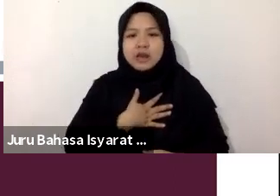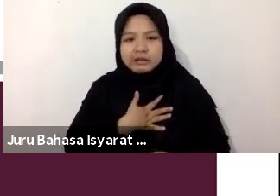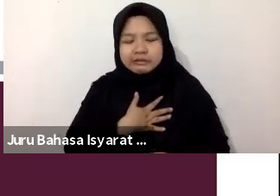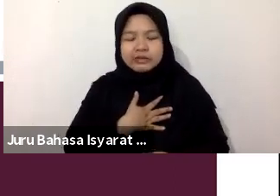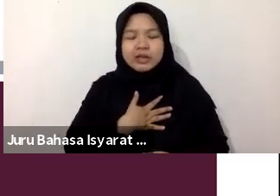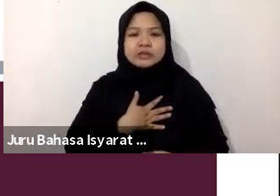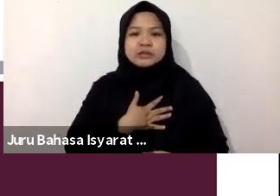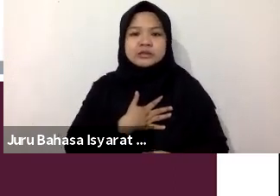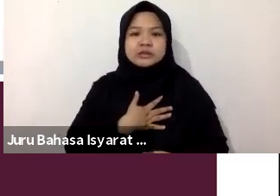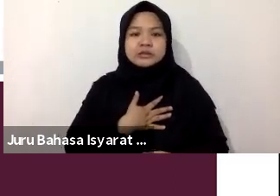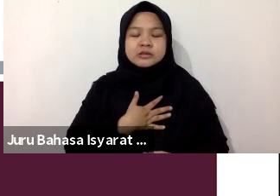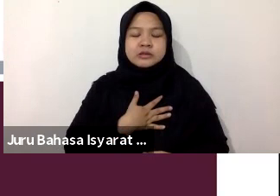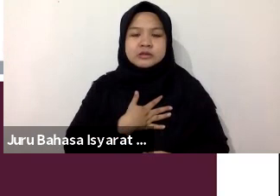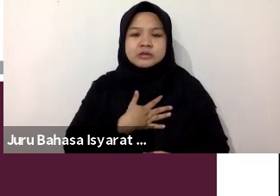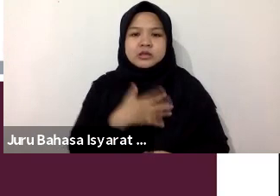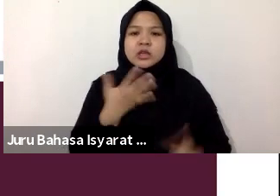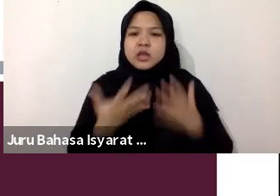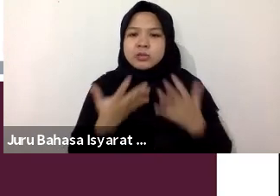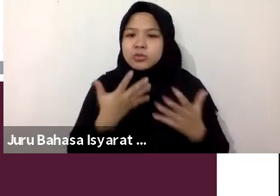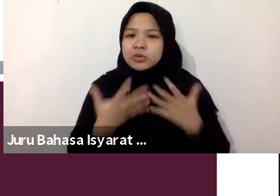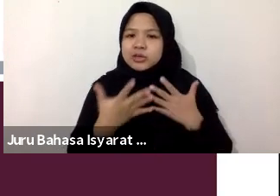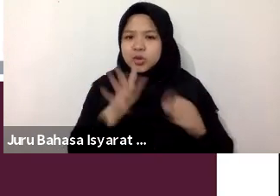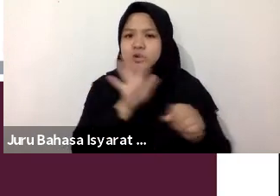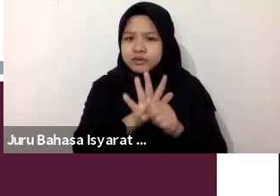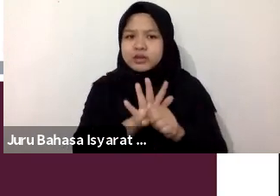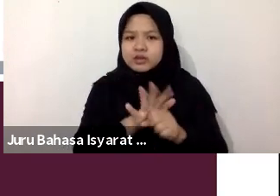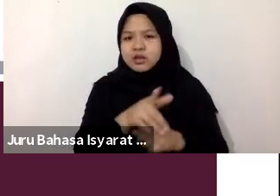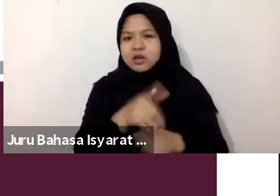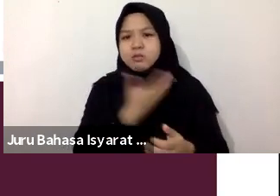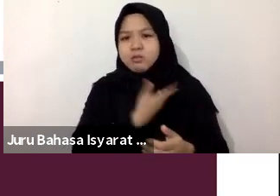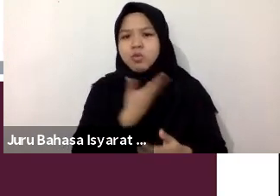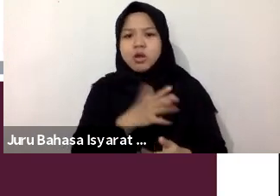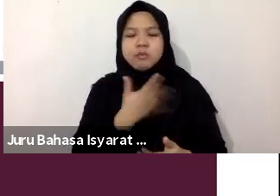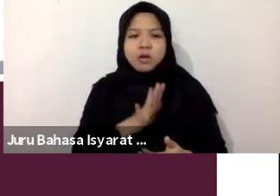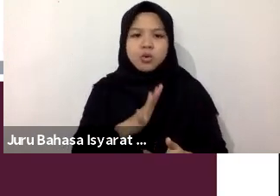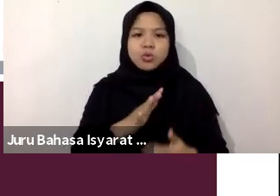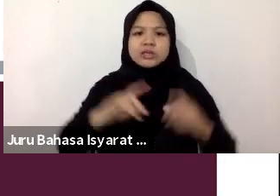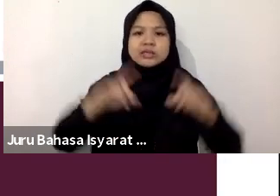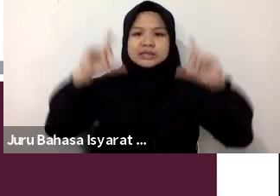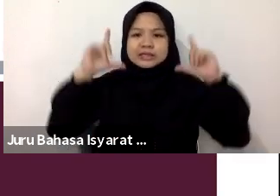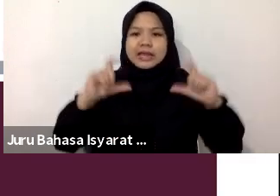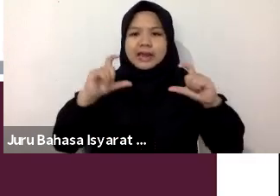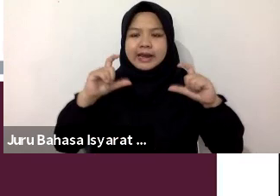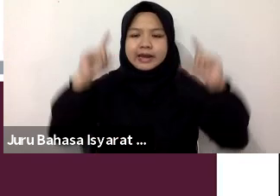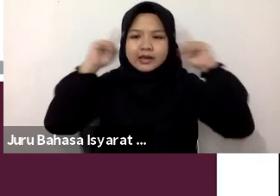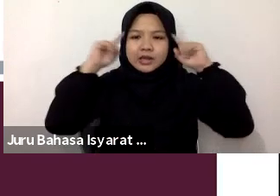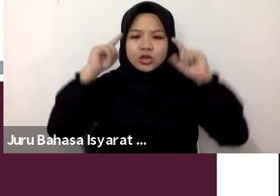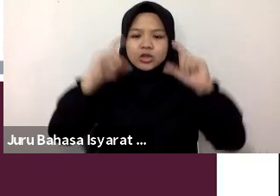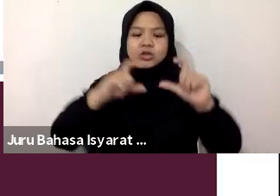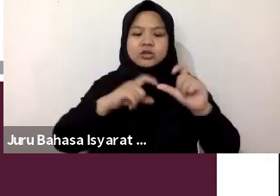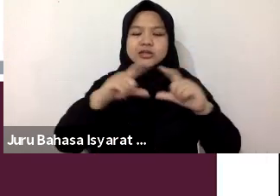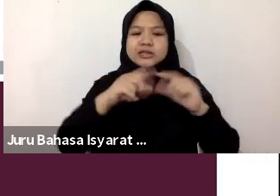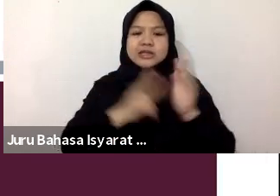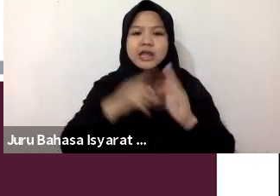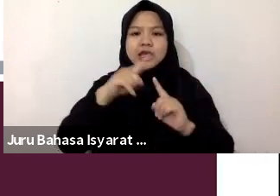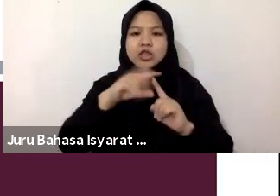kepada mengarah kepada COVID, ya mau tidak mau scan torak ini harus di scan